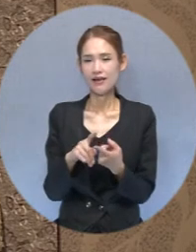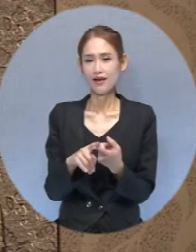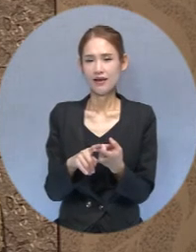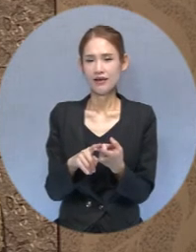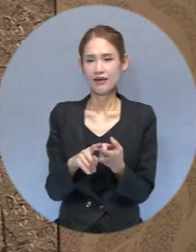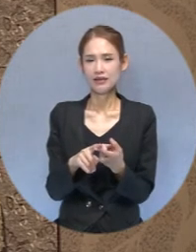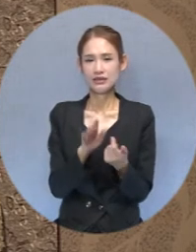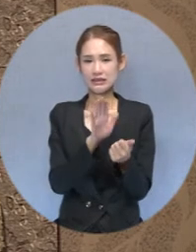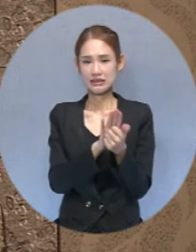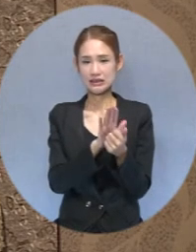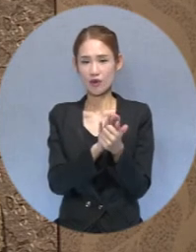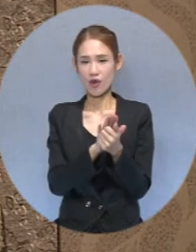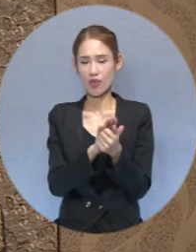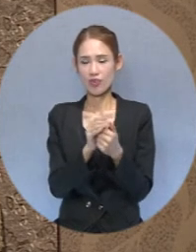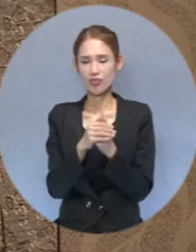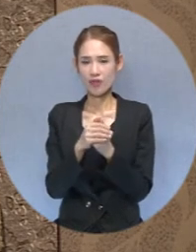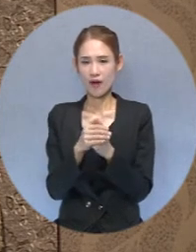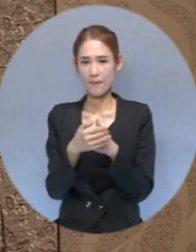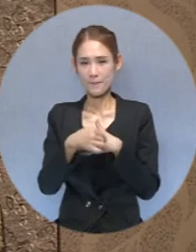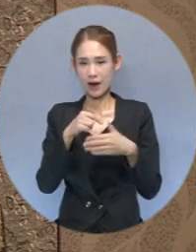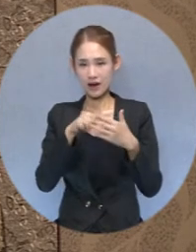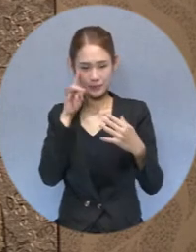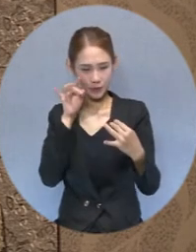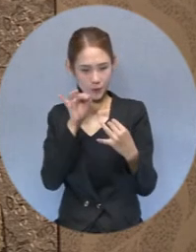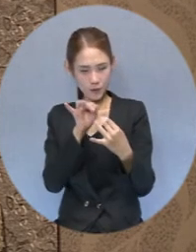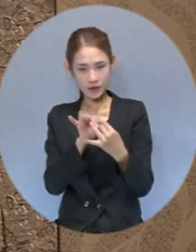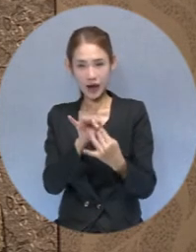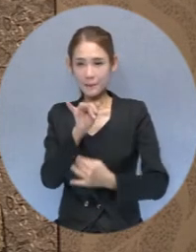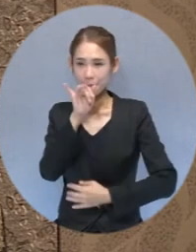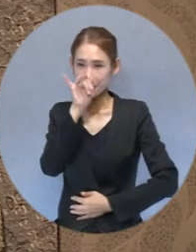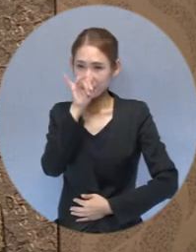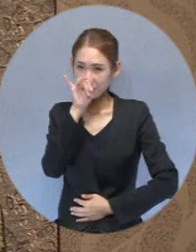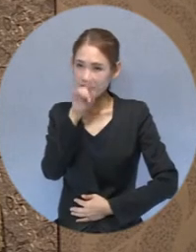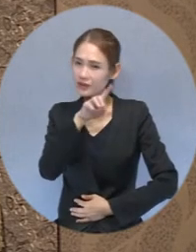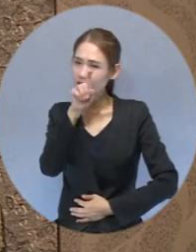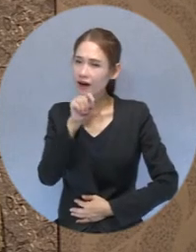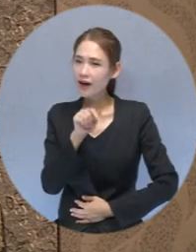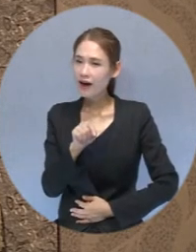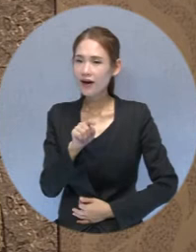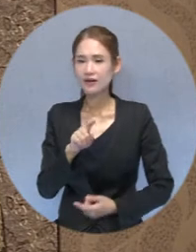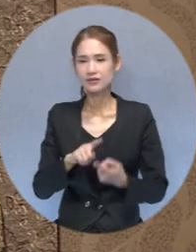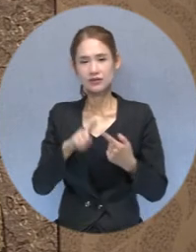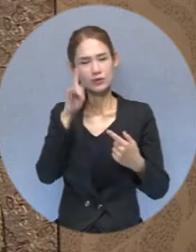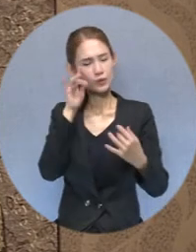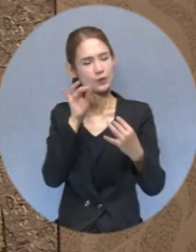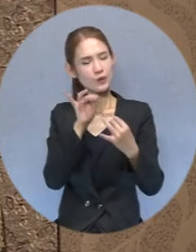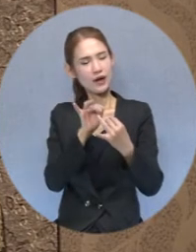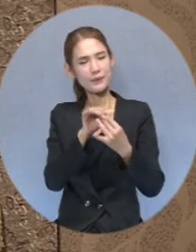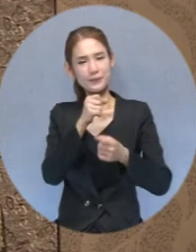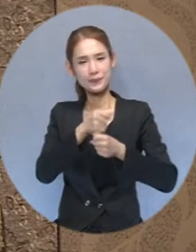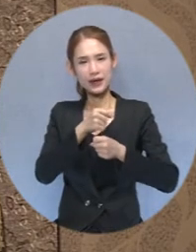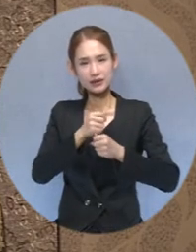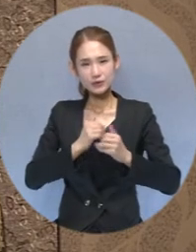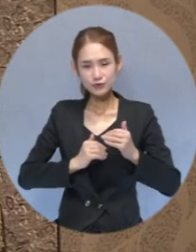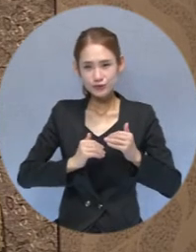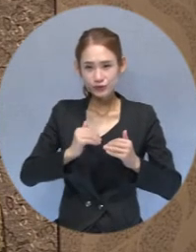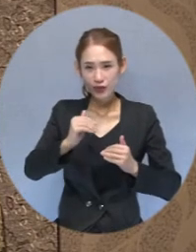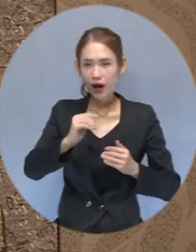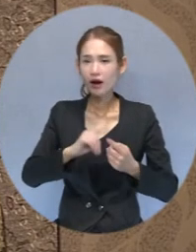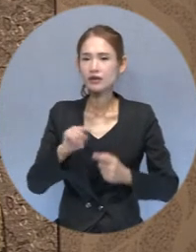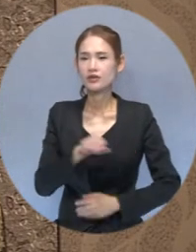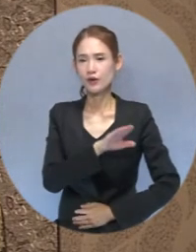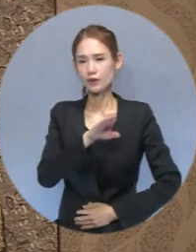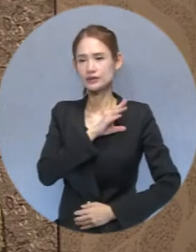얼마나 지원해 줄 마음의 공감대가 형성이 돼 있느냐. 그리고 또 그 공감대를 형성해 나가는 것이 저희